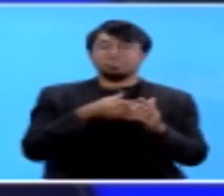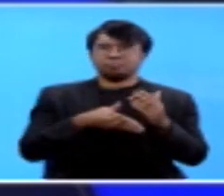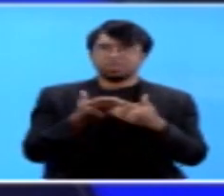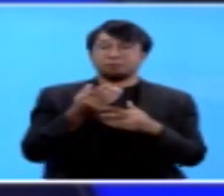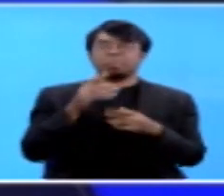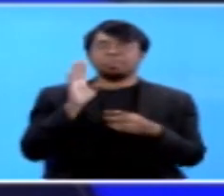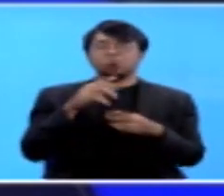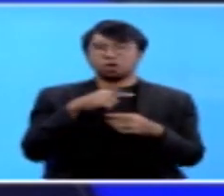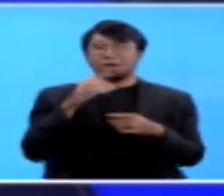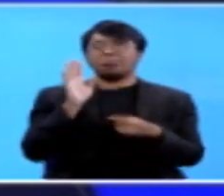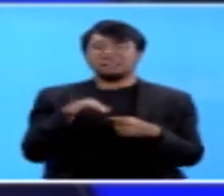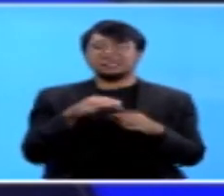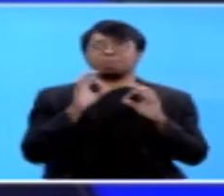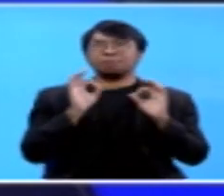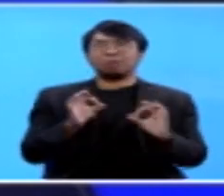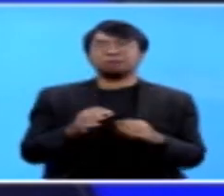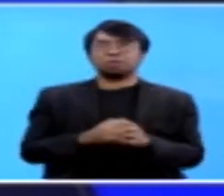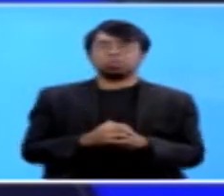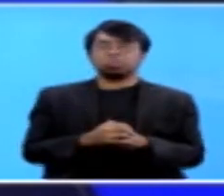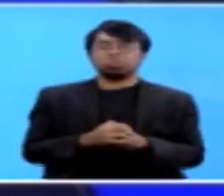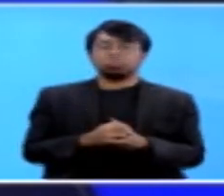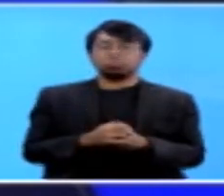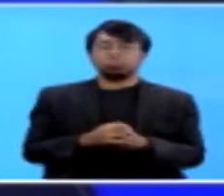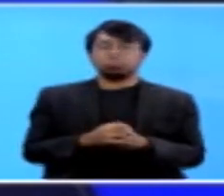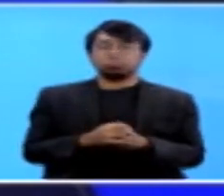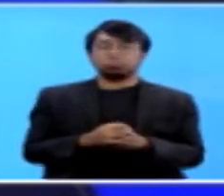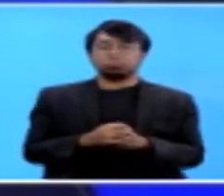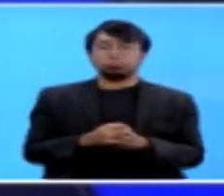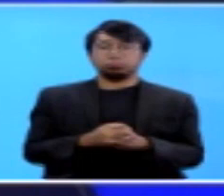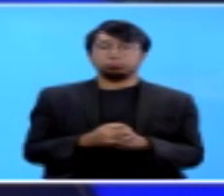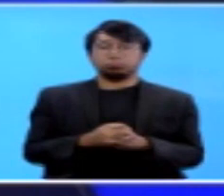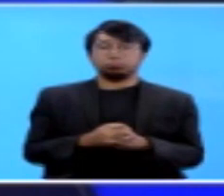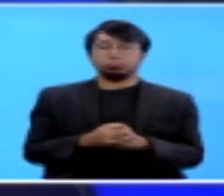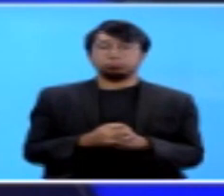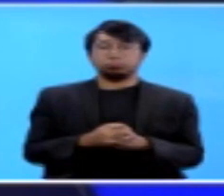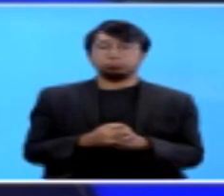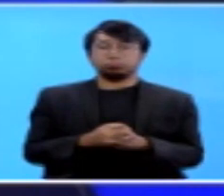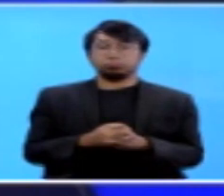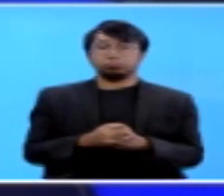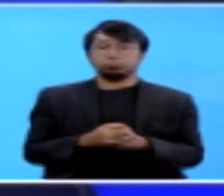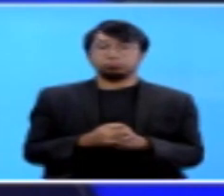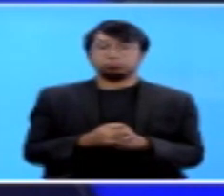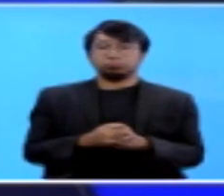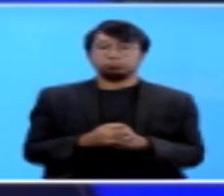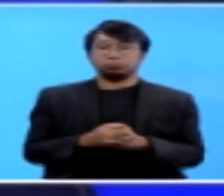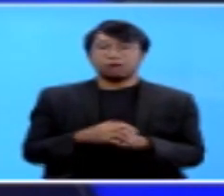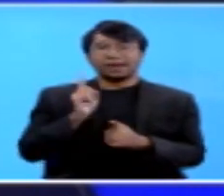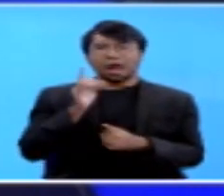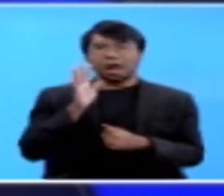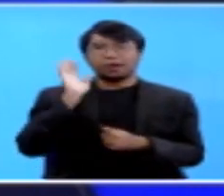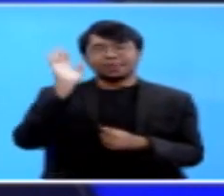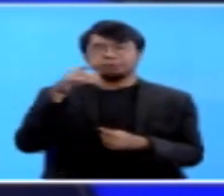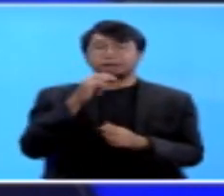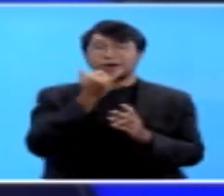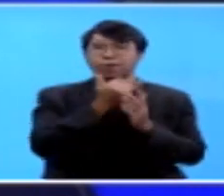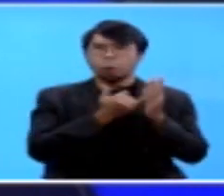cukup efektif untuk memberikan efek jera kepada para siswa begitu. Apakah ada evaluasi nantinya ke depannya untuk tata tertib